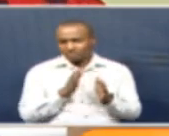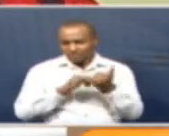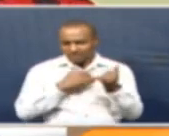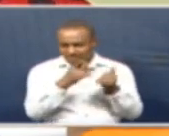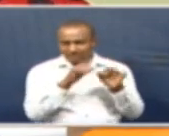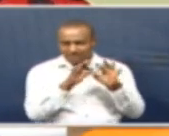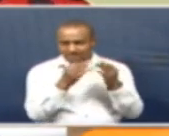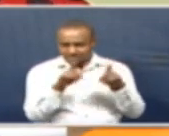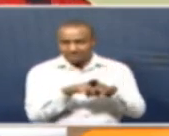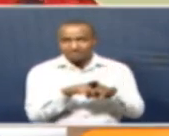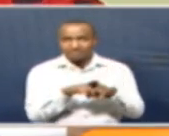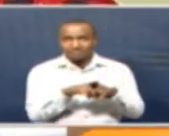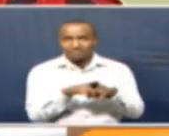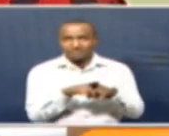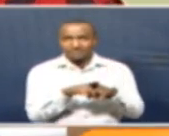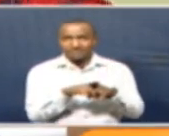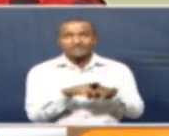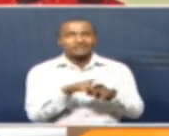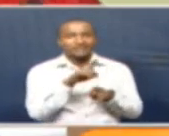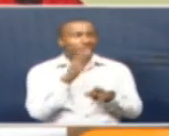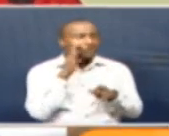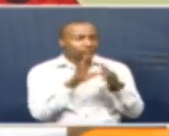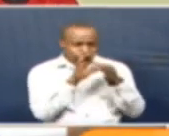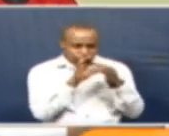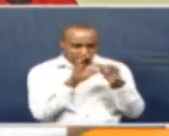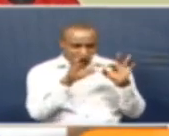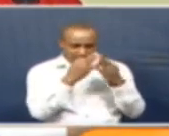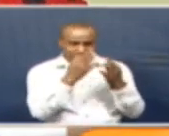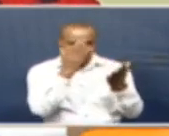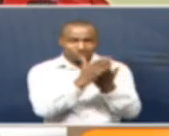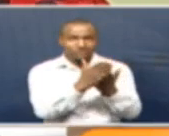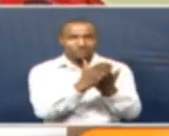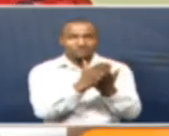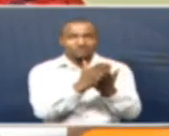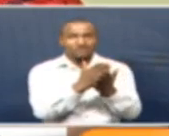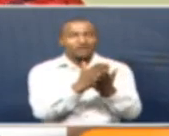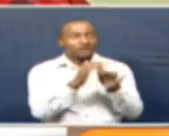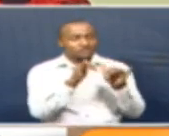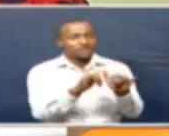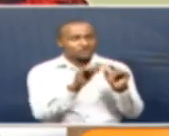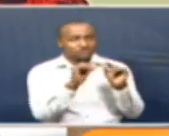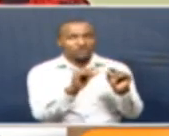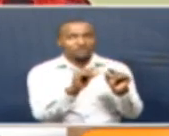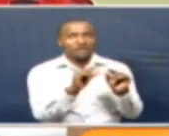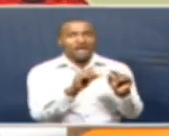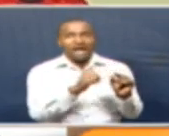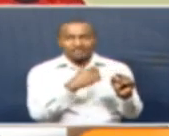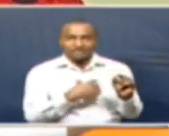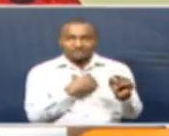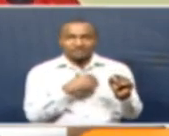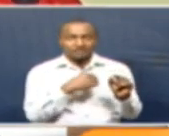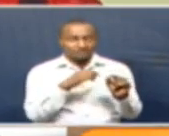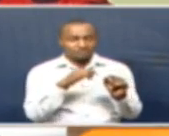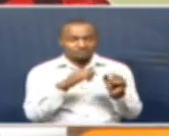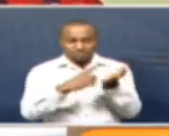hivyo katika ile nyumba iko pale ndani na nyumba inajulikana kama ukoo kabisa na yule mke iko pale ndani ya nyumba. Mm-hmm. Sasa wakakaa kidogo, kukaja mgeni tena mzungu kutoka